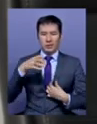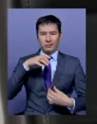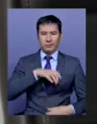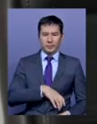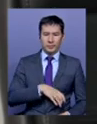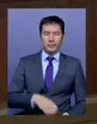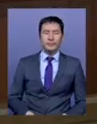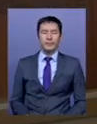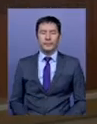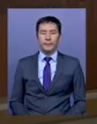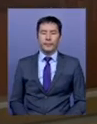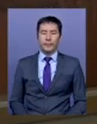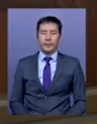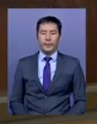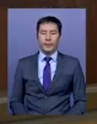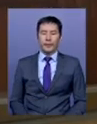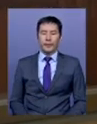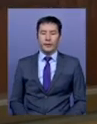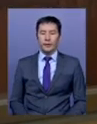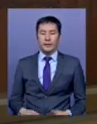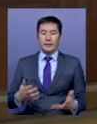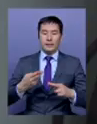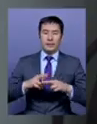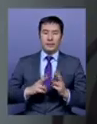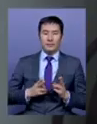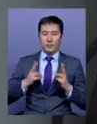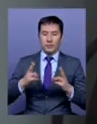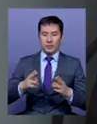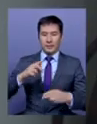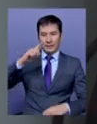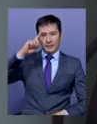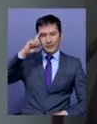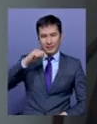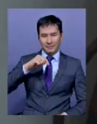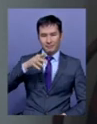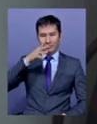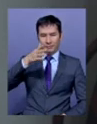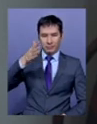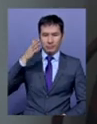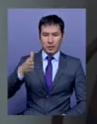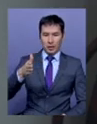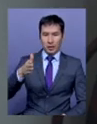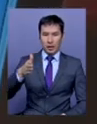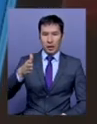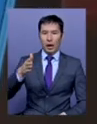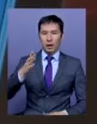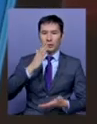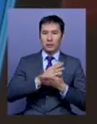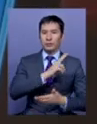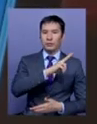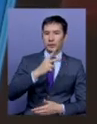пайдаларына жаратқан. Ал осы қылмыстық істің жасалып жатқан біле тұра құзырлы органдарға хабарламаған Санжар Бекжан